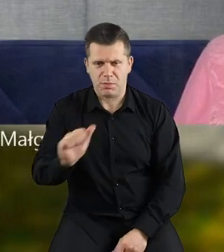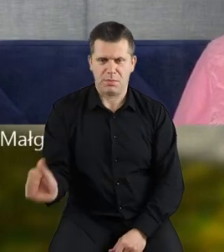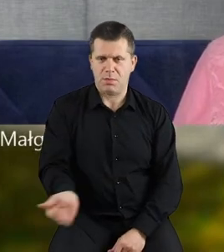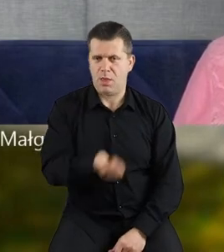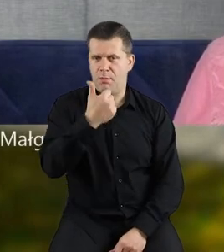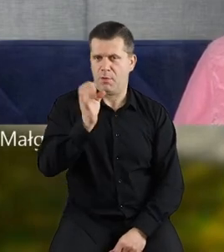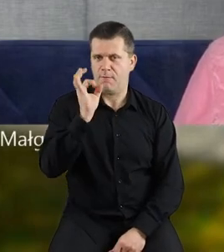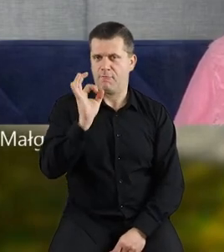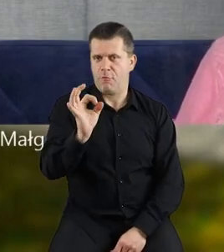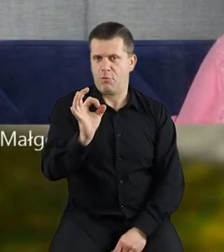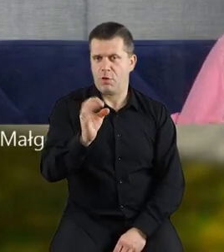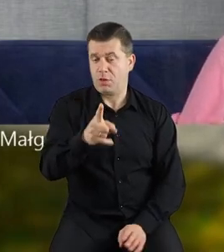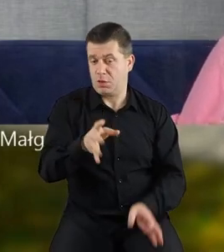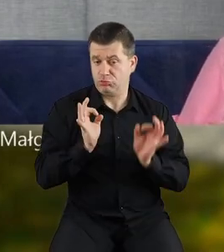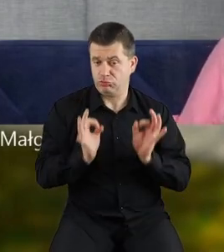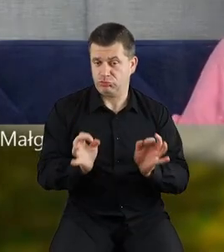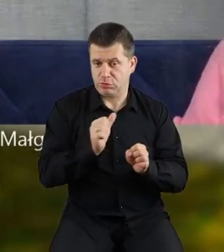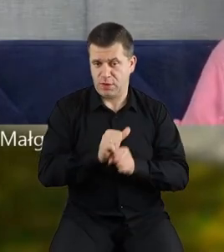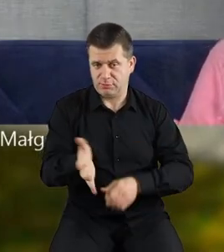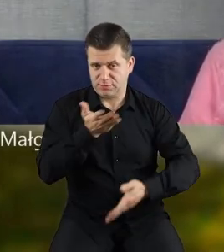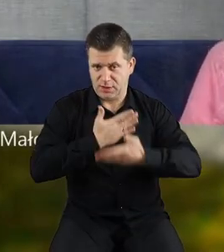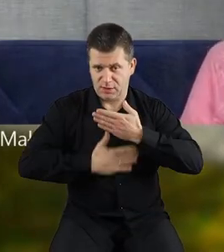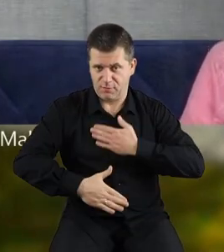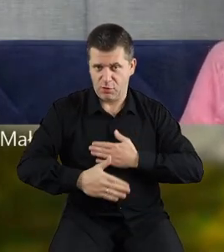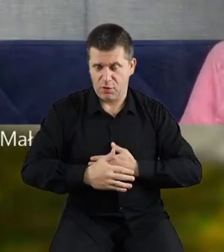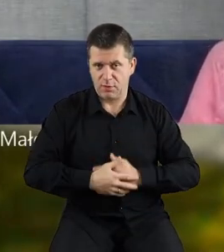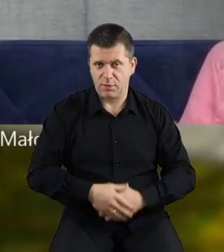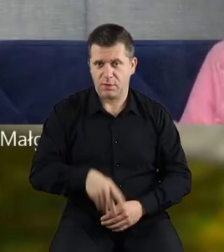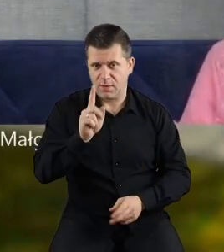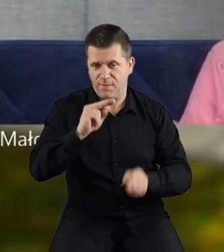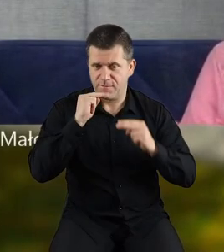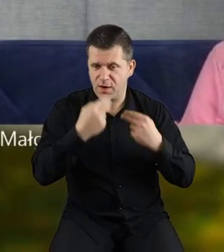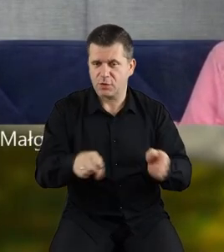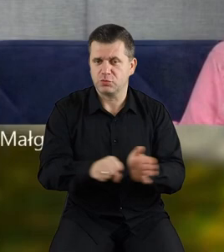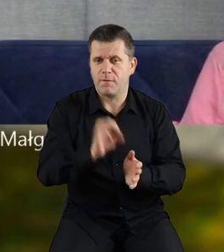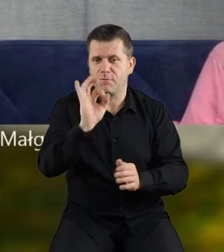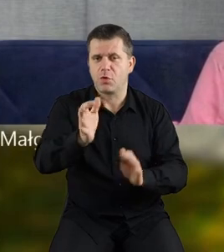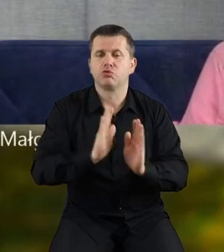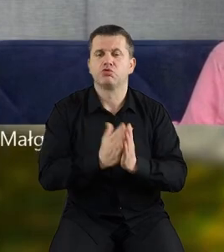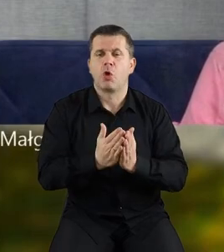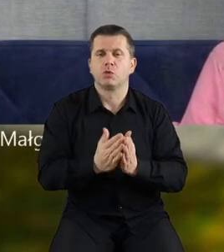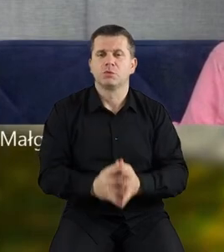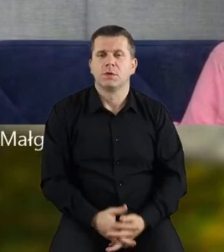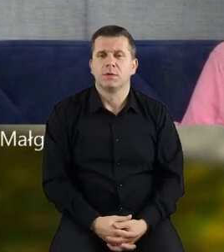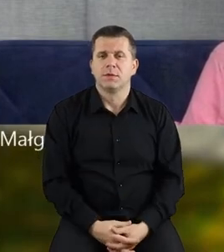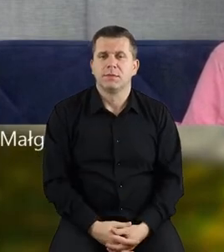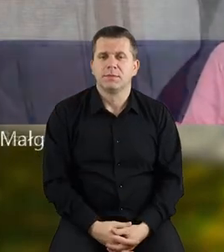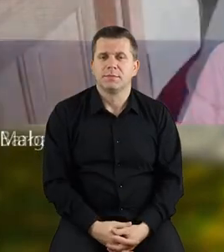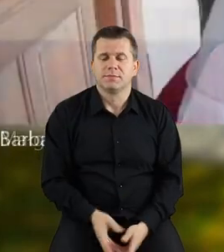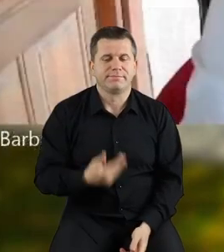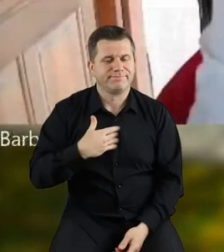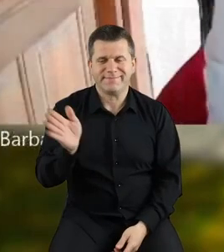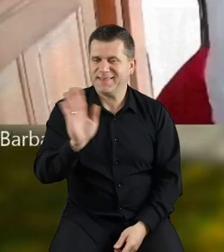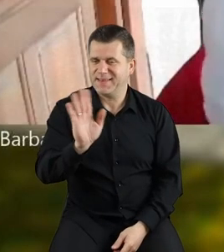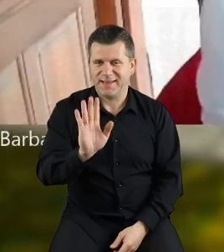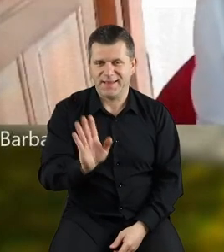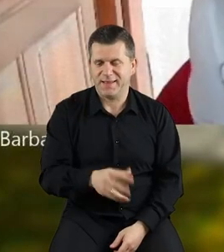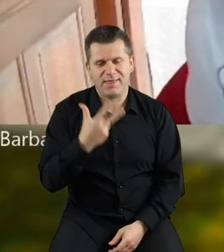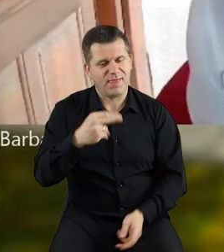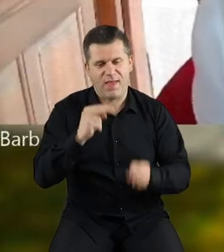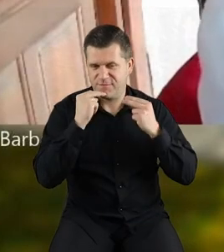To był debiut twój. Czy ty dzisiaj jesteś z niej zadowolona i czy ty w ogóle wracasz do swoich książek?